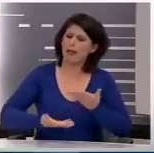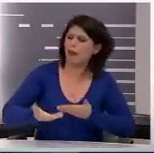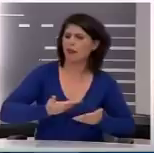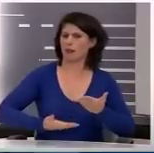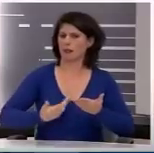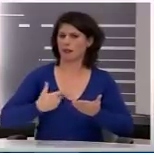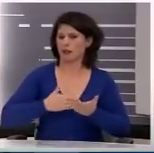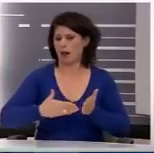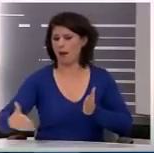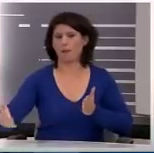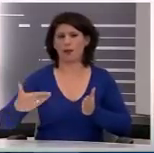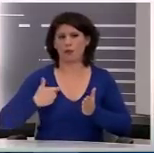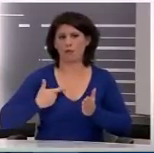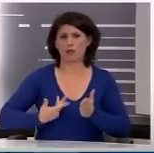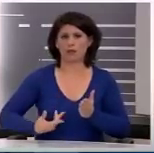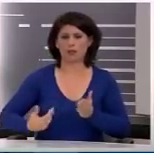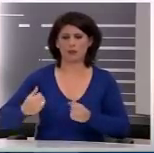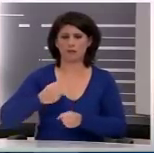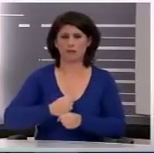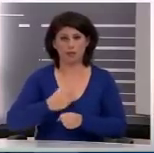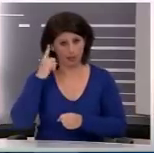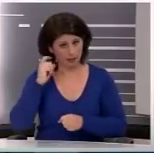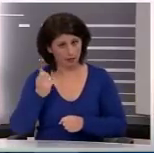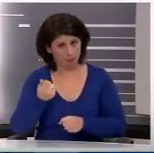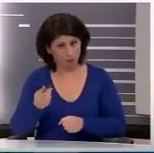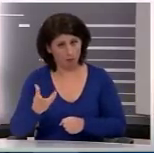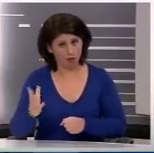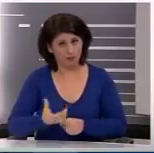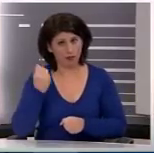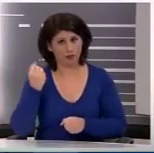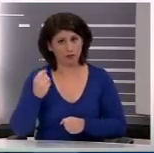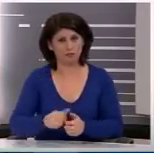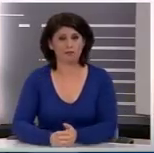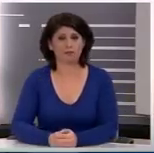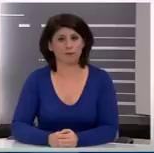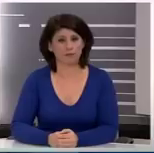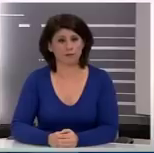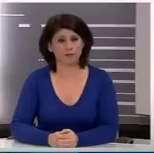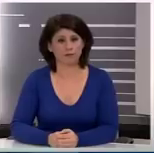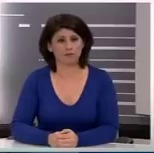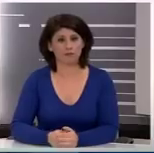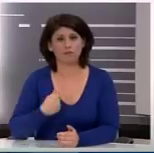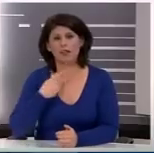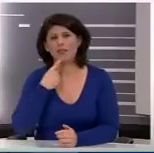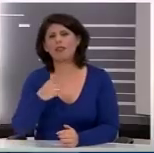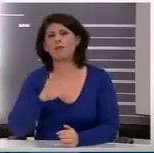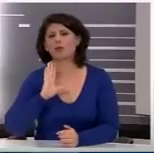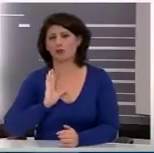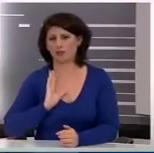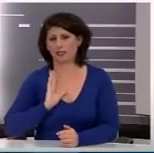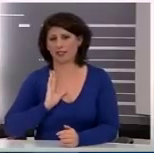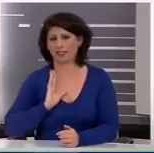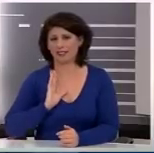εμείς. Ξέρετε πόσες θα βρεθούν από την έρευνα. Δεν θα πω τώρα γιατί